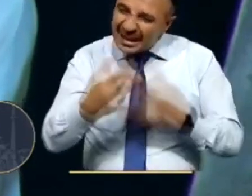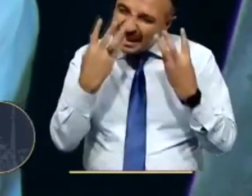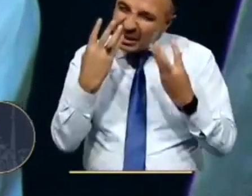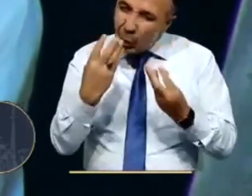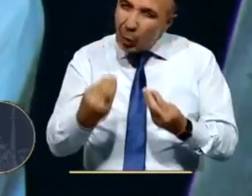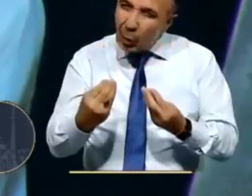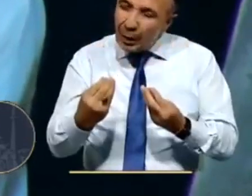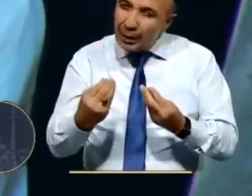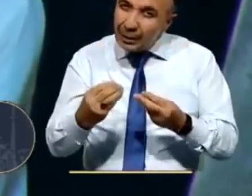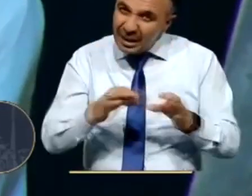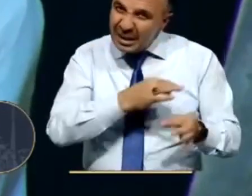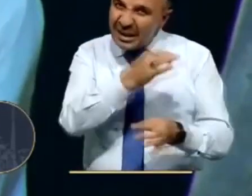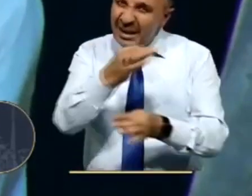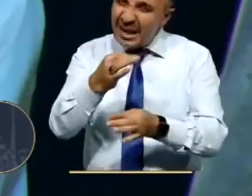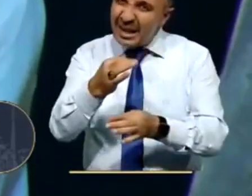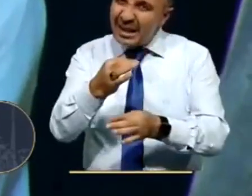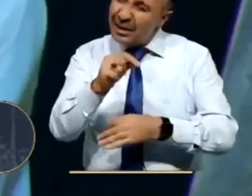onlardır.